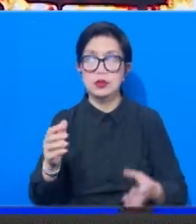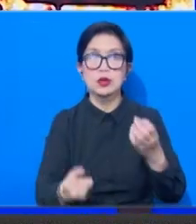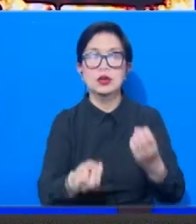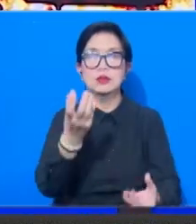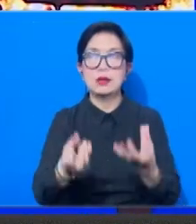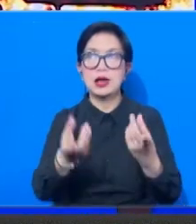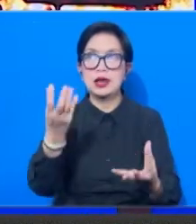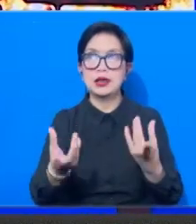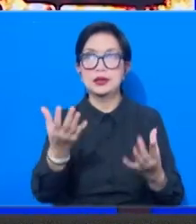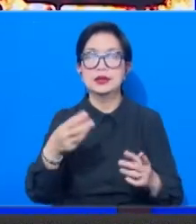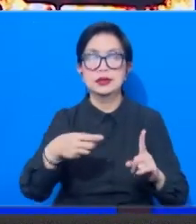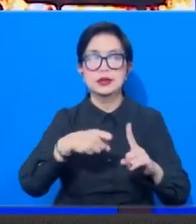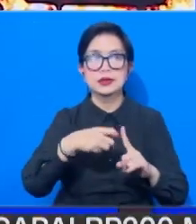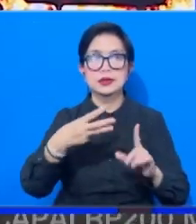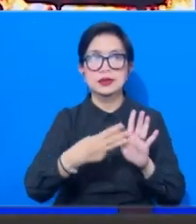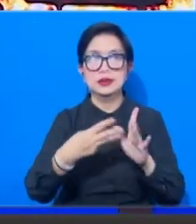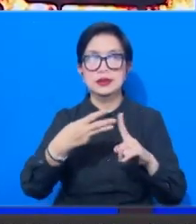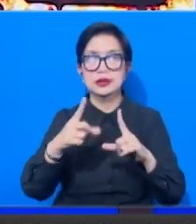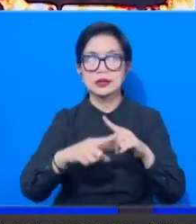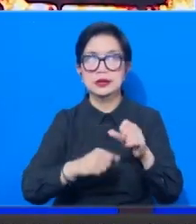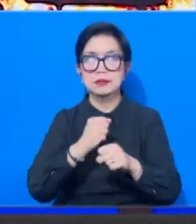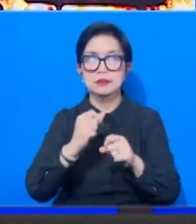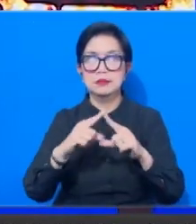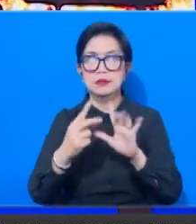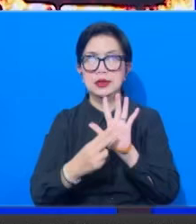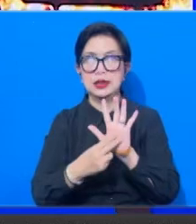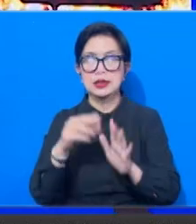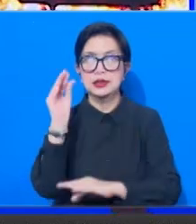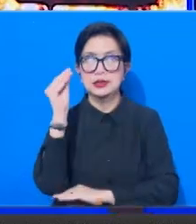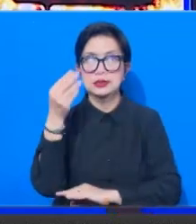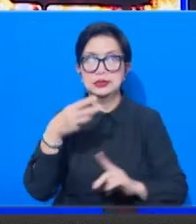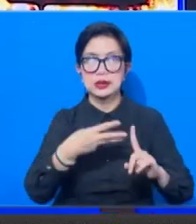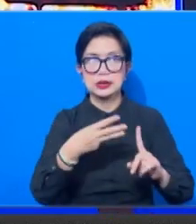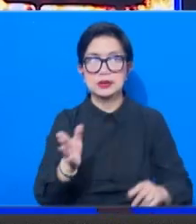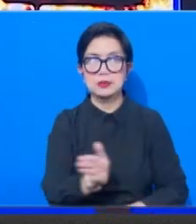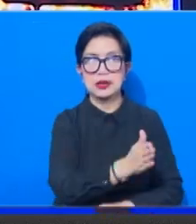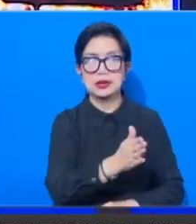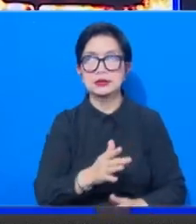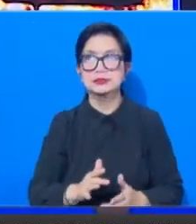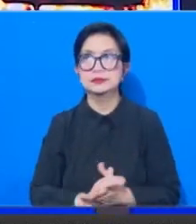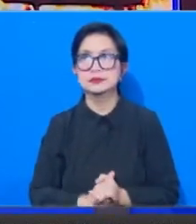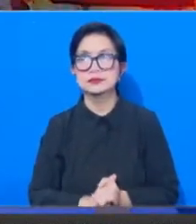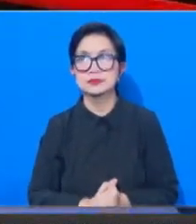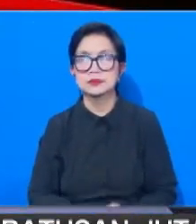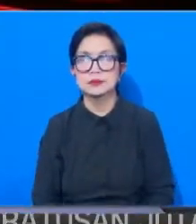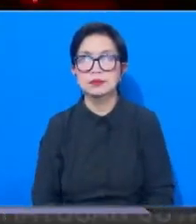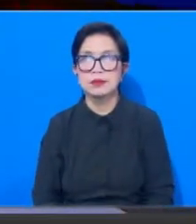Luar Kembangan Jakarta Barat. Mobil terbakar juga akibat kebocoran tabung gas mesin las untuk memotong baut roda.